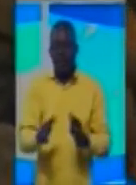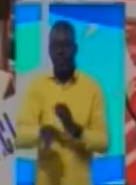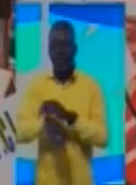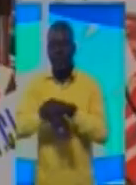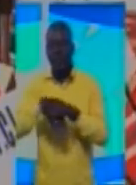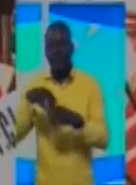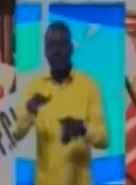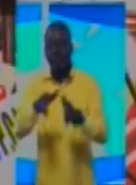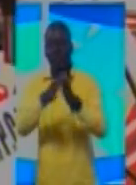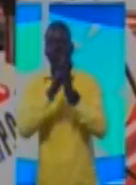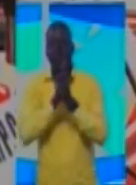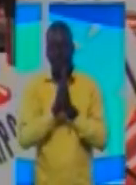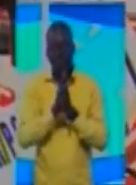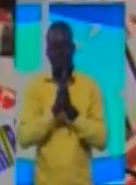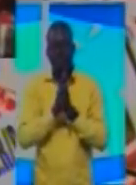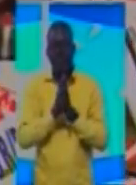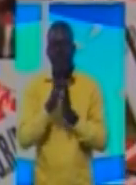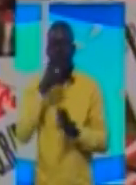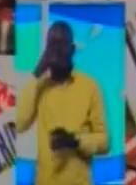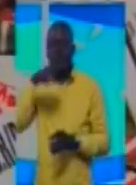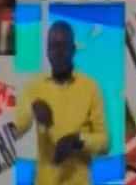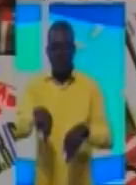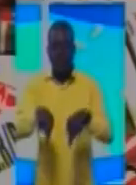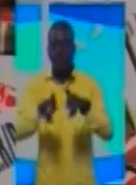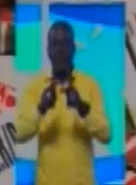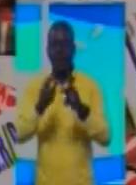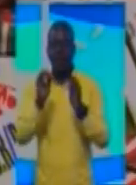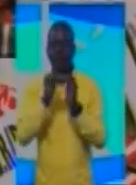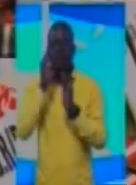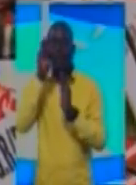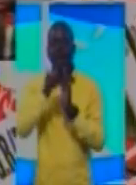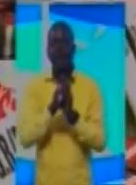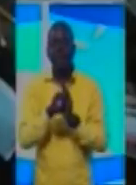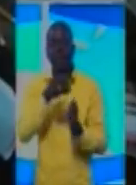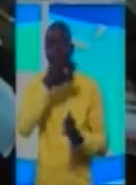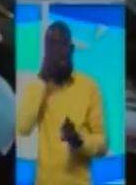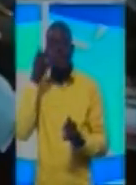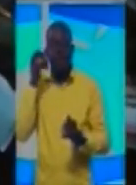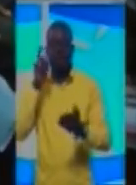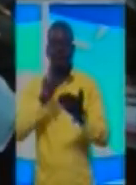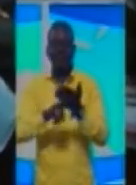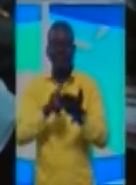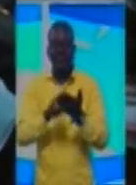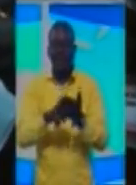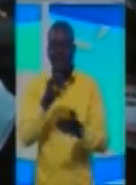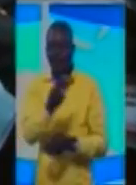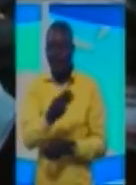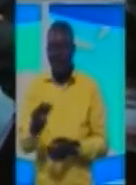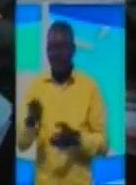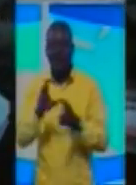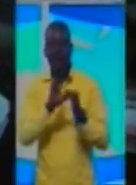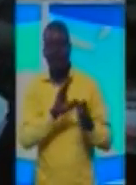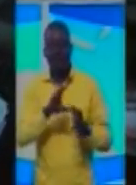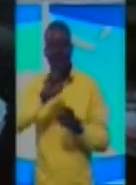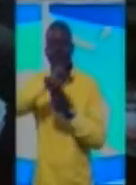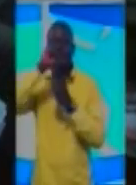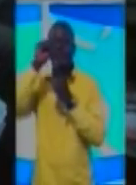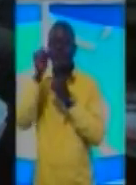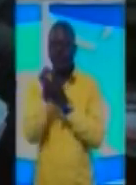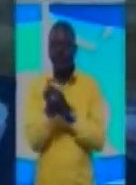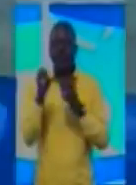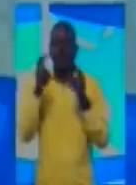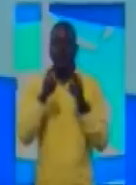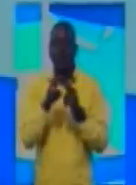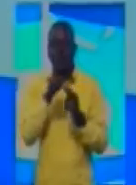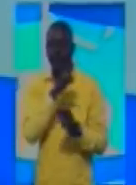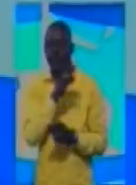des recommandations. Elle devra permettre également de mieux encadrer le dialogue en matière de cohésion sociale au Burkina